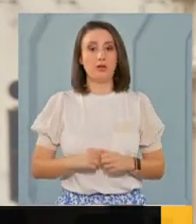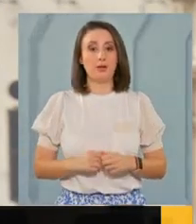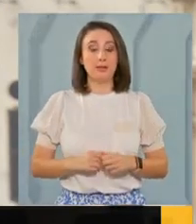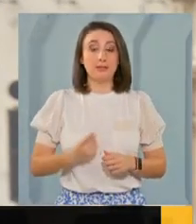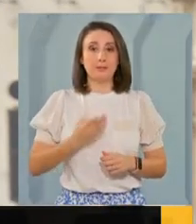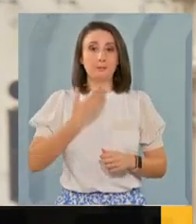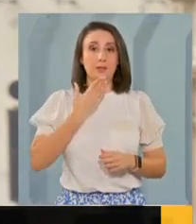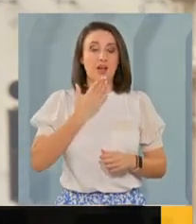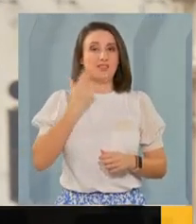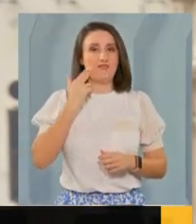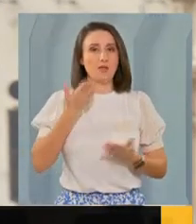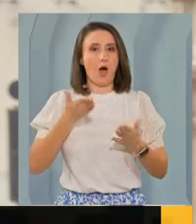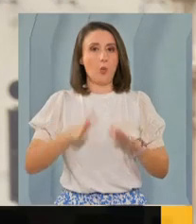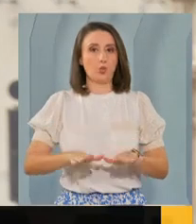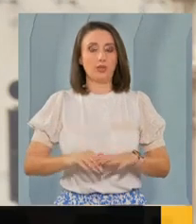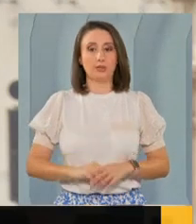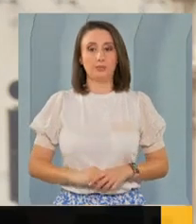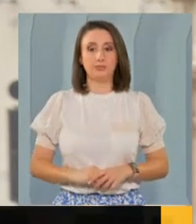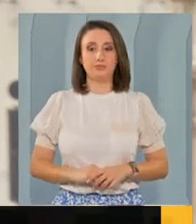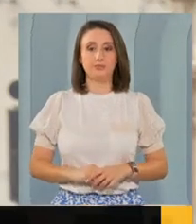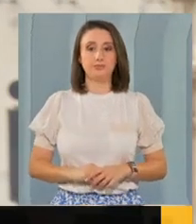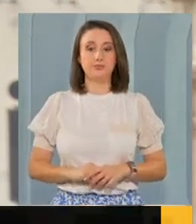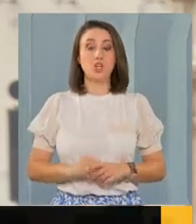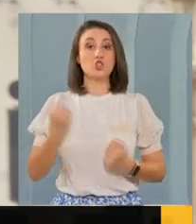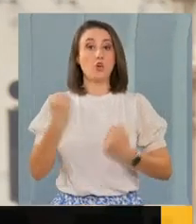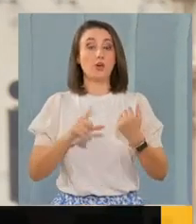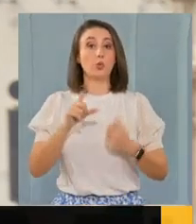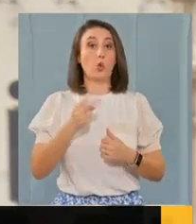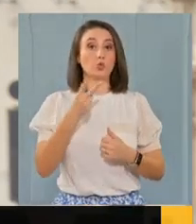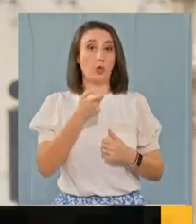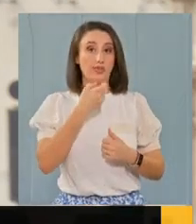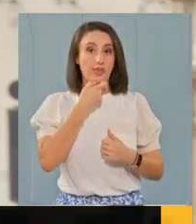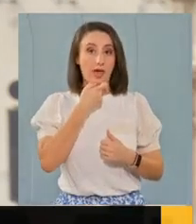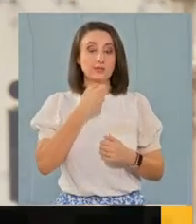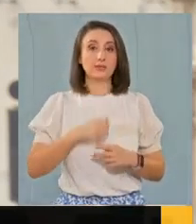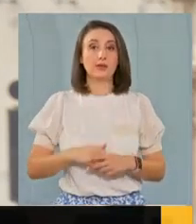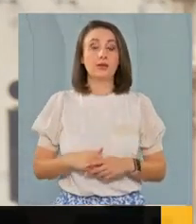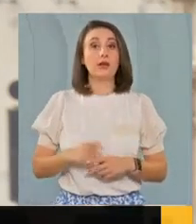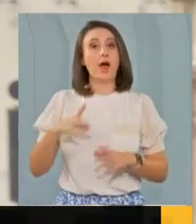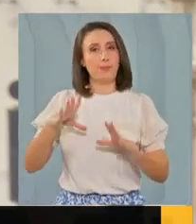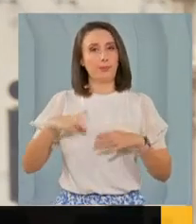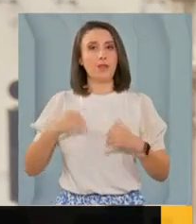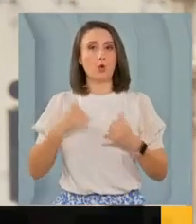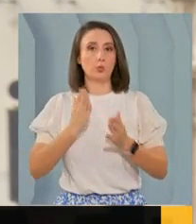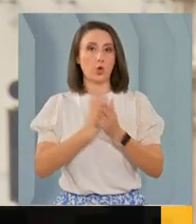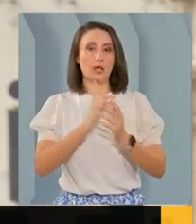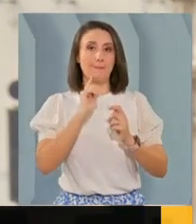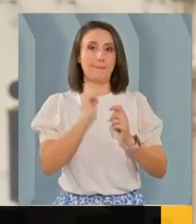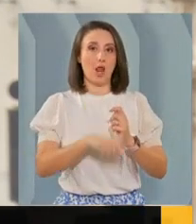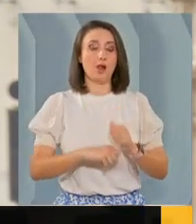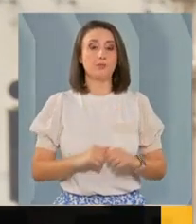au mai putut face nimic pentru a-i salva viața fetei. Șoferul de 22 de ani, care nu a încetinit la trecerea de pietoni, s-a ales deocamdată cu dosar